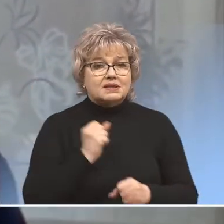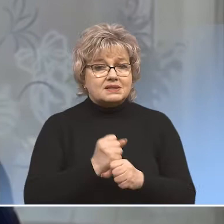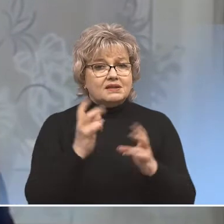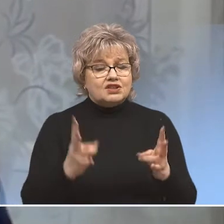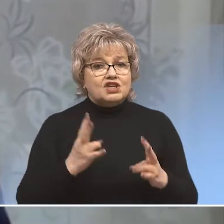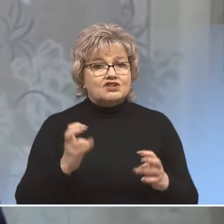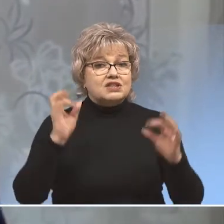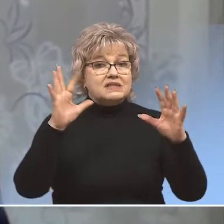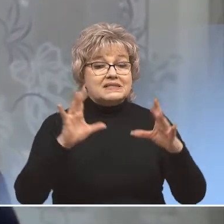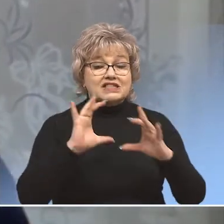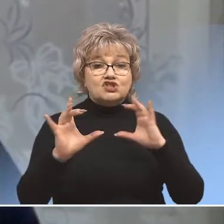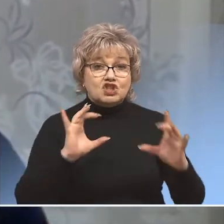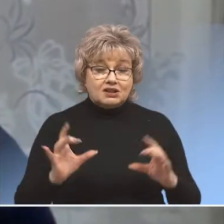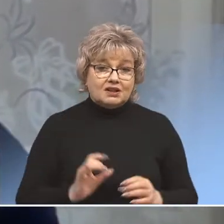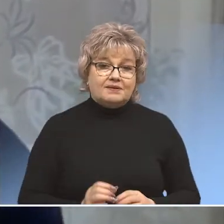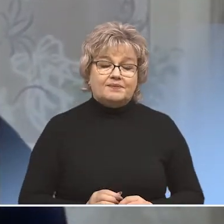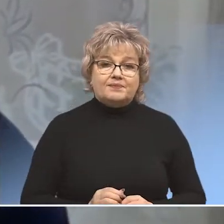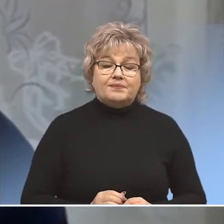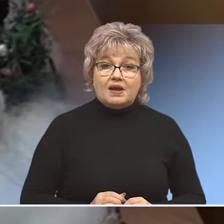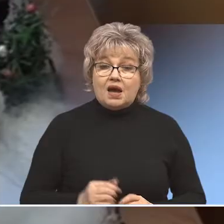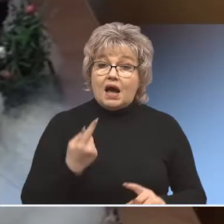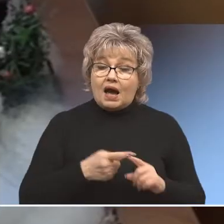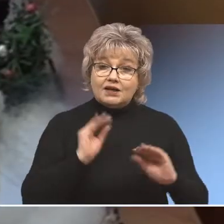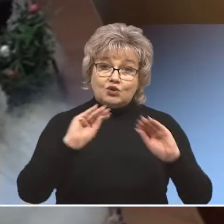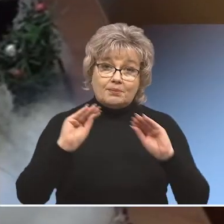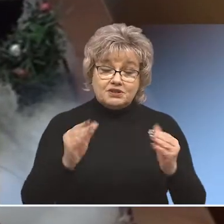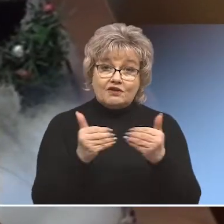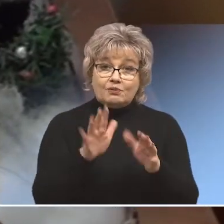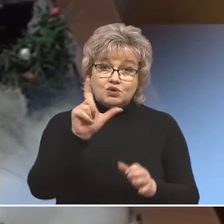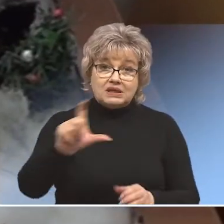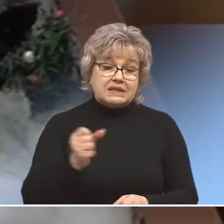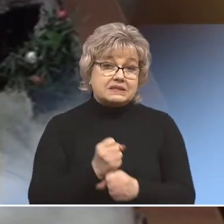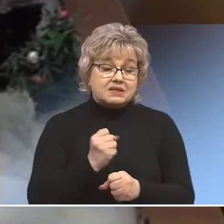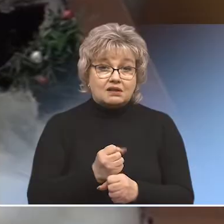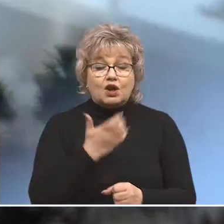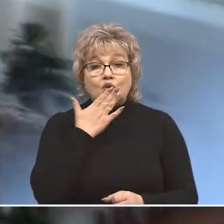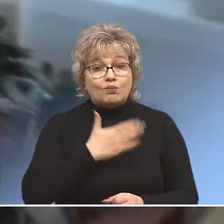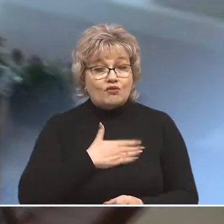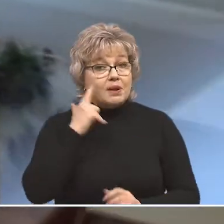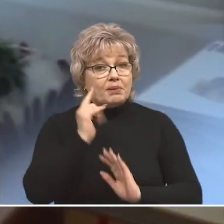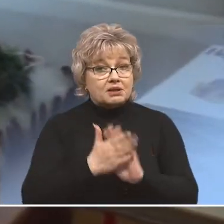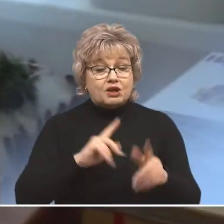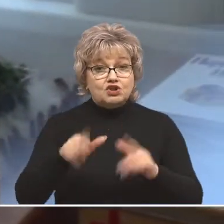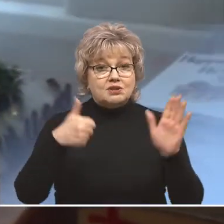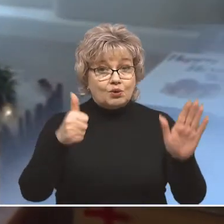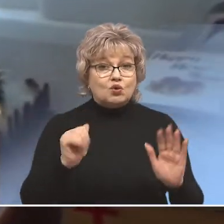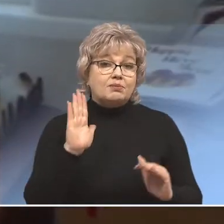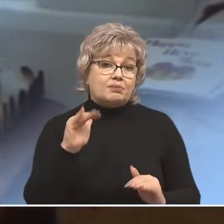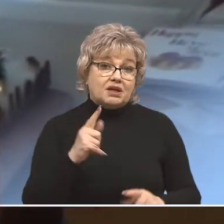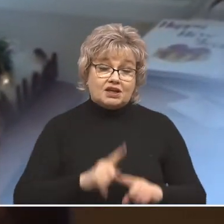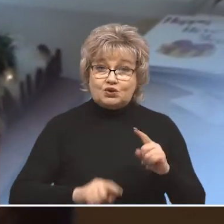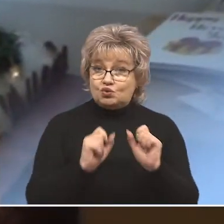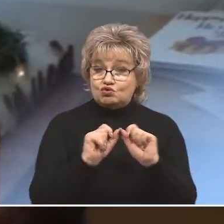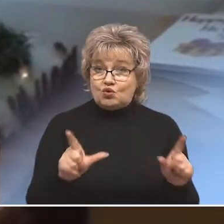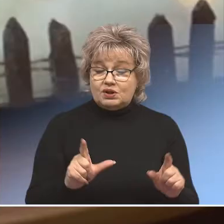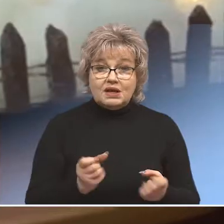снежинками нежными. Поэтому вот родилась такая идея. А эту композицию выпускники сделали очень любовно, понимая, что через полгода